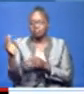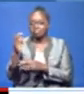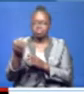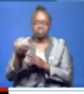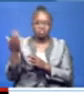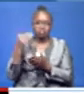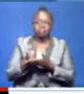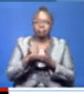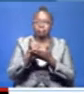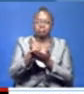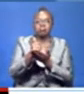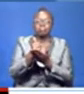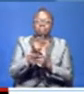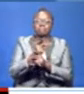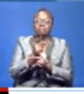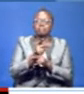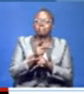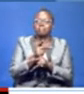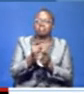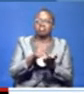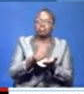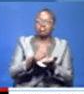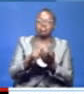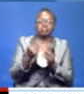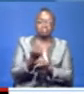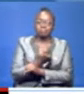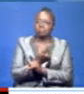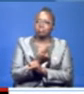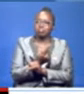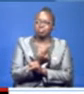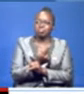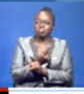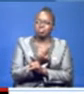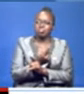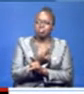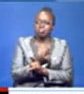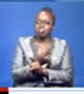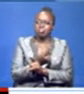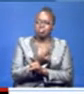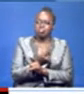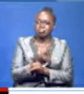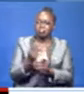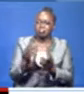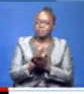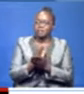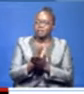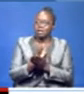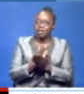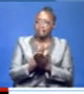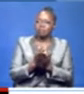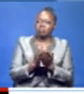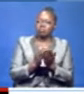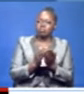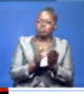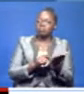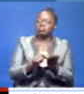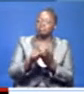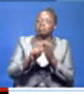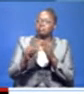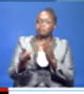kusaidia kuhifadhi mbegu za mimea mbalimbali. Kama mimea ya aina fulani ikitoweka, benki ya